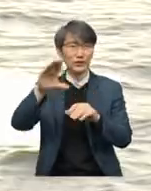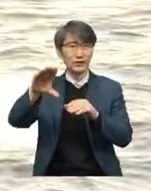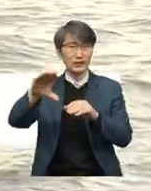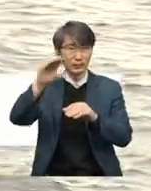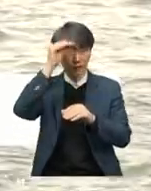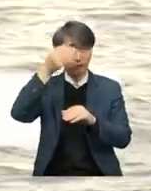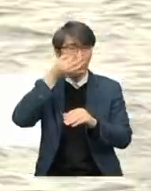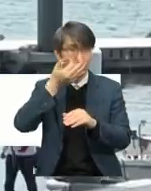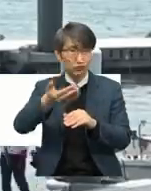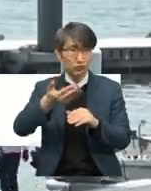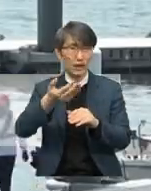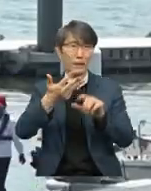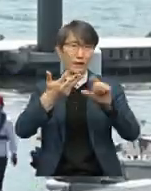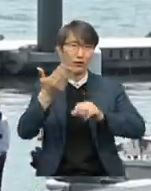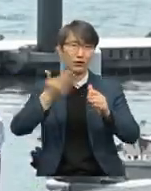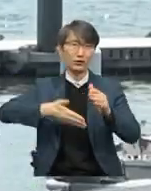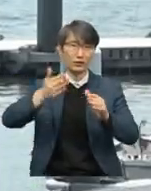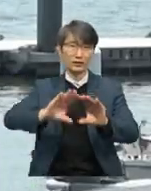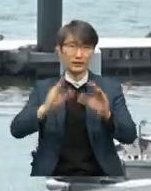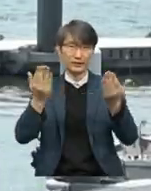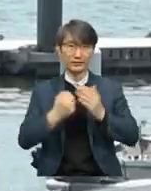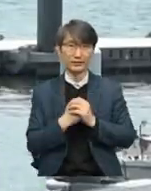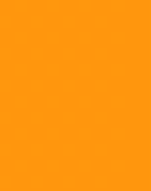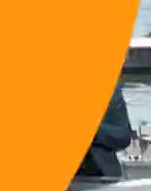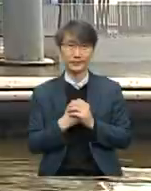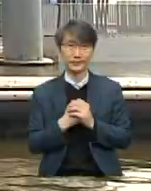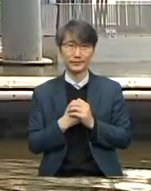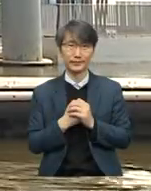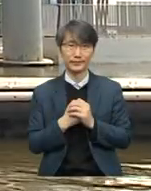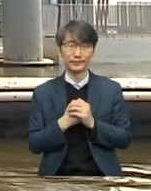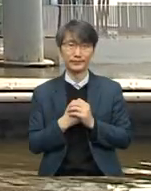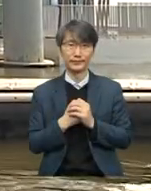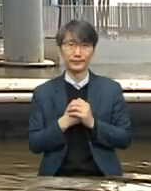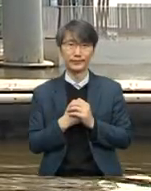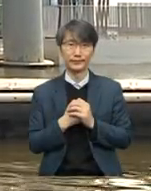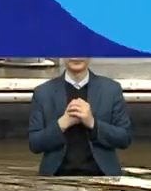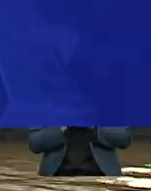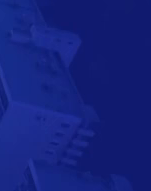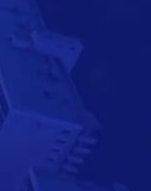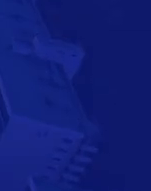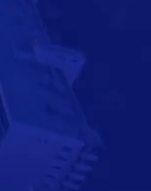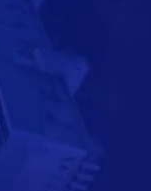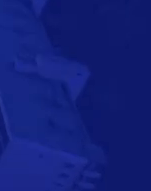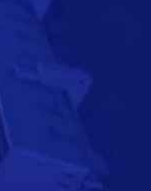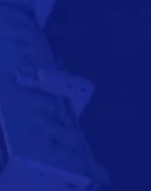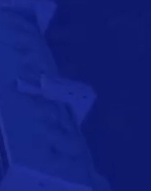시범 운영을 거친 후 8월 정식 개장합니다. 딜라이브 뉴스 이상범입니다.